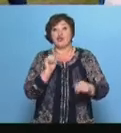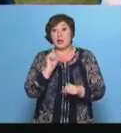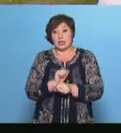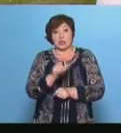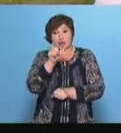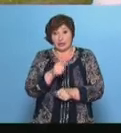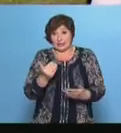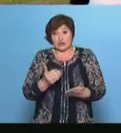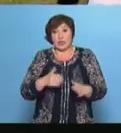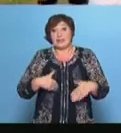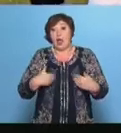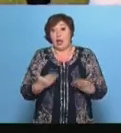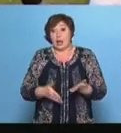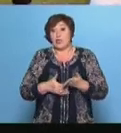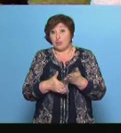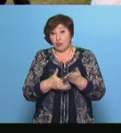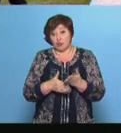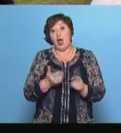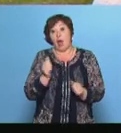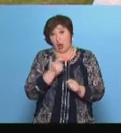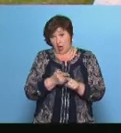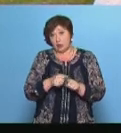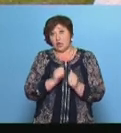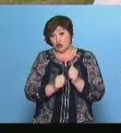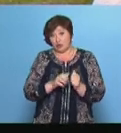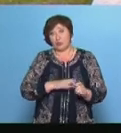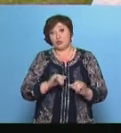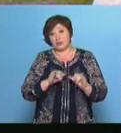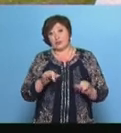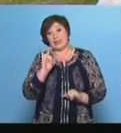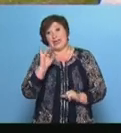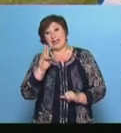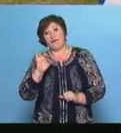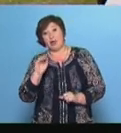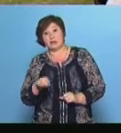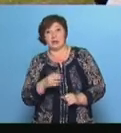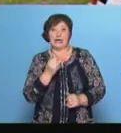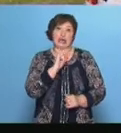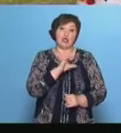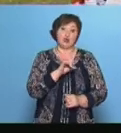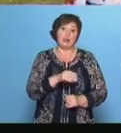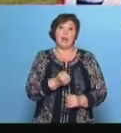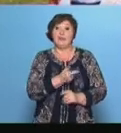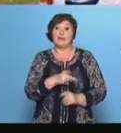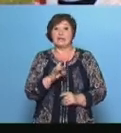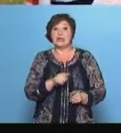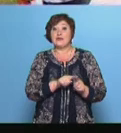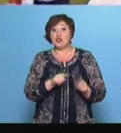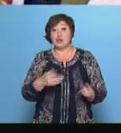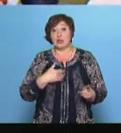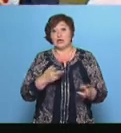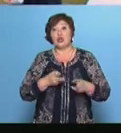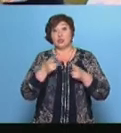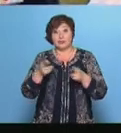если сейчас не оказать помощь, это достаточно часто бывает, может развиться инфаркт или инсульт. Несколько раз в течение наших